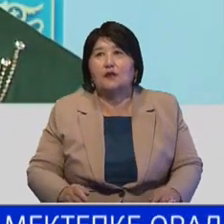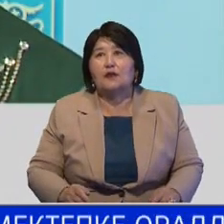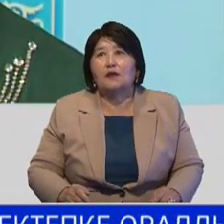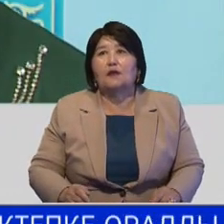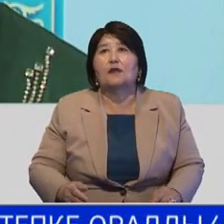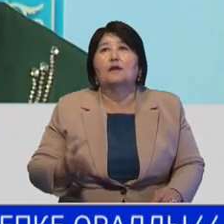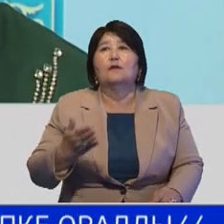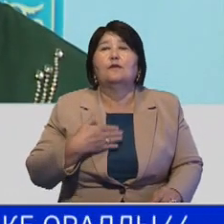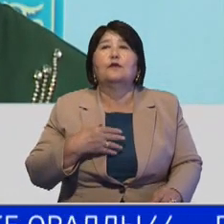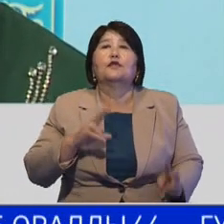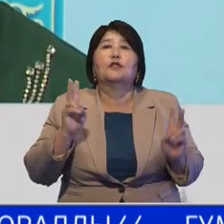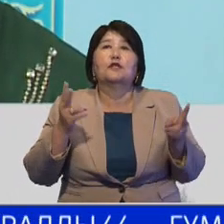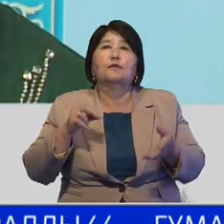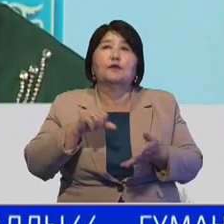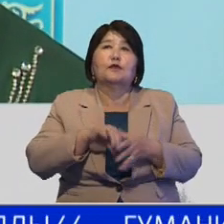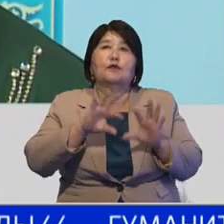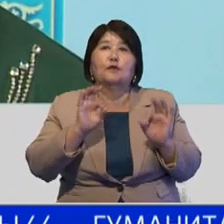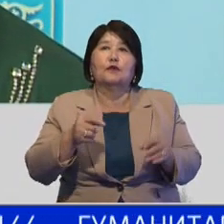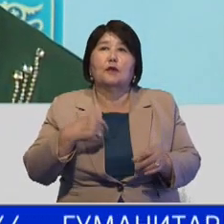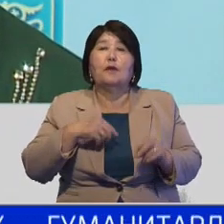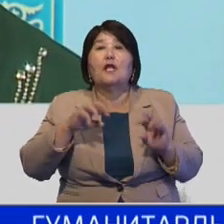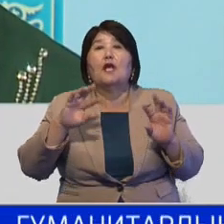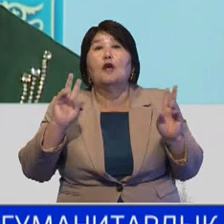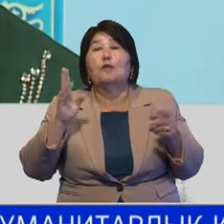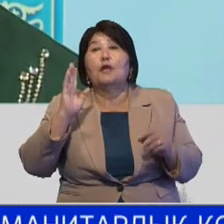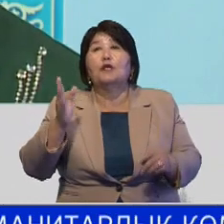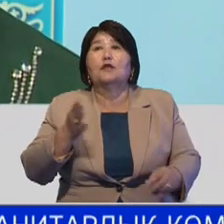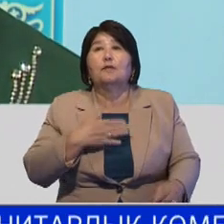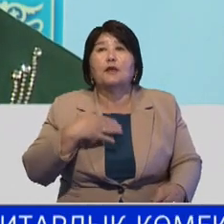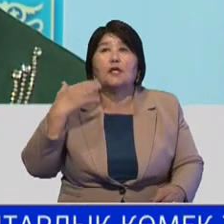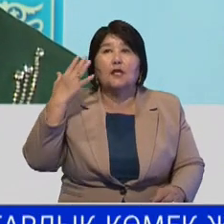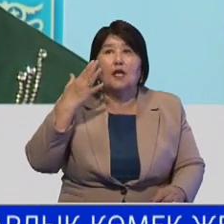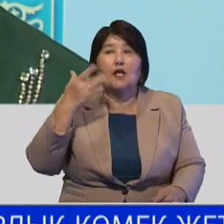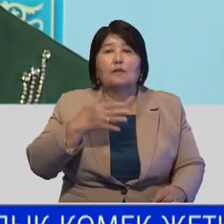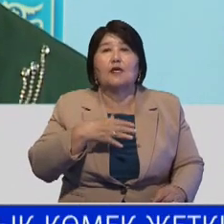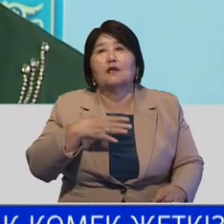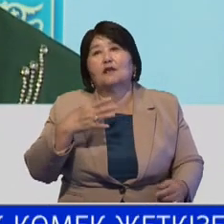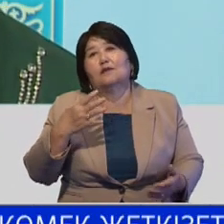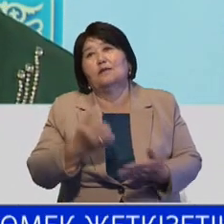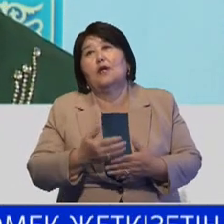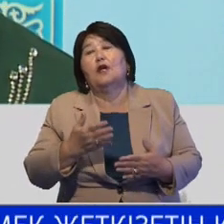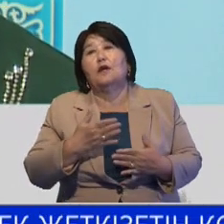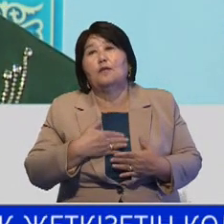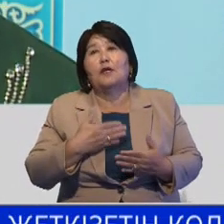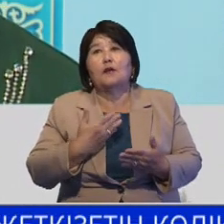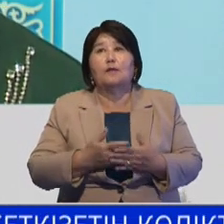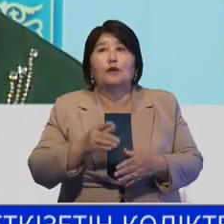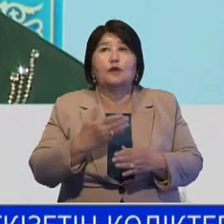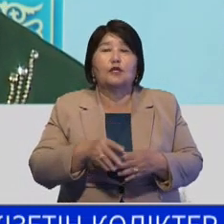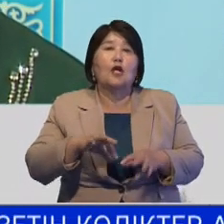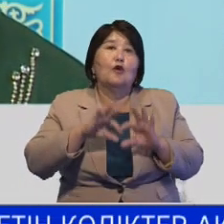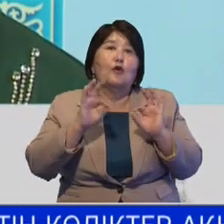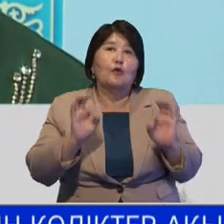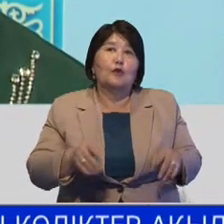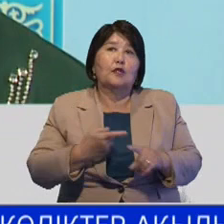осы өнер, би өнер қайтып келіп мен билейтін болсам, мен арманым жоқ деп ойлаймын. Мен бұл салада, бұл